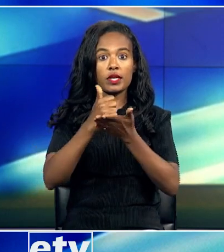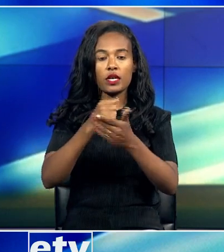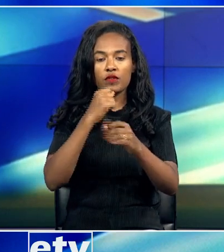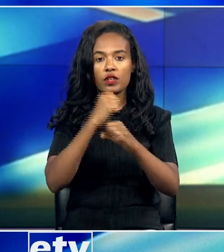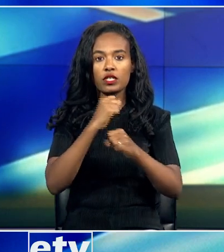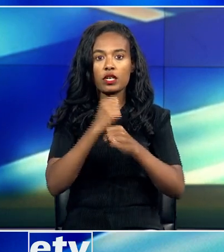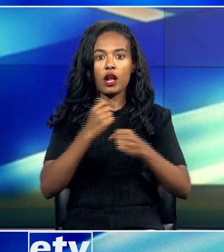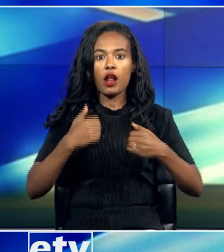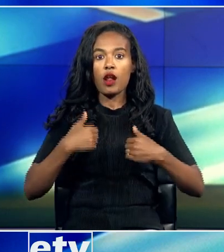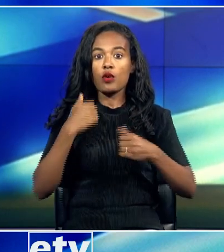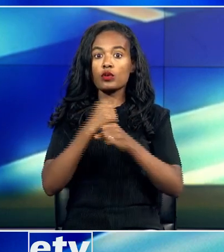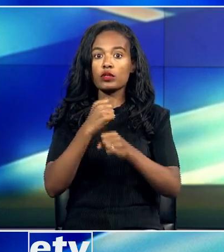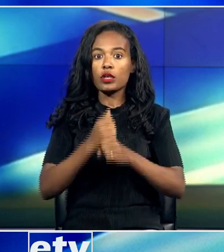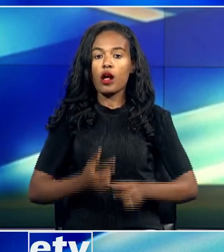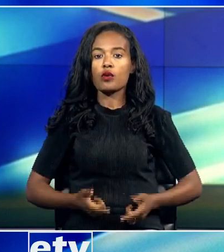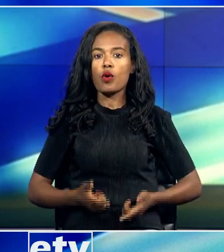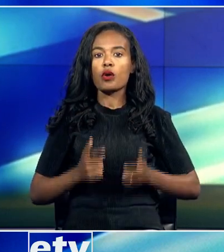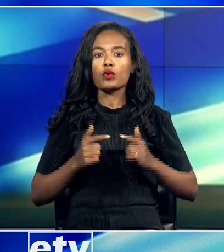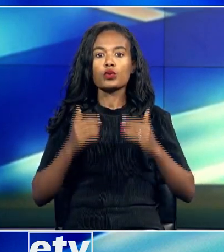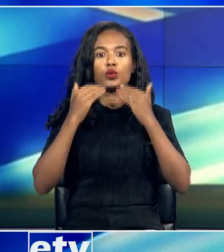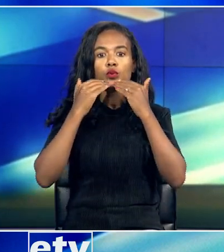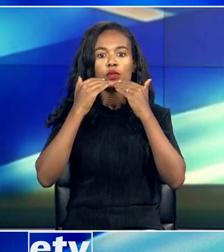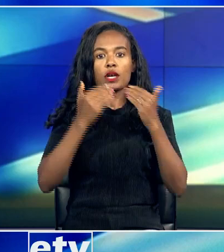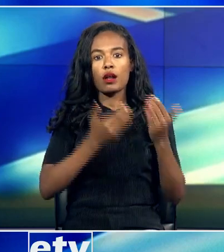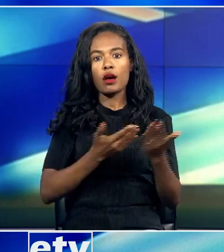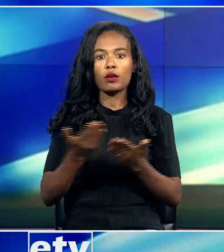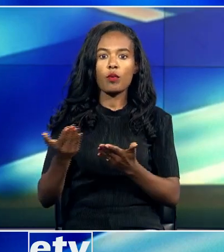ስራ ነዋሪዎቹ ምስጋናን አቀርበዋል።